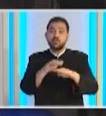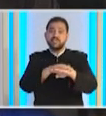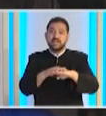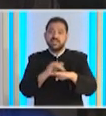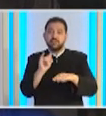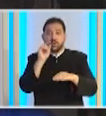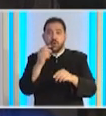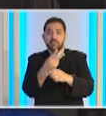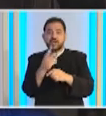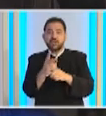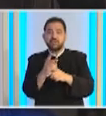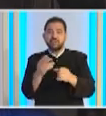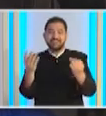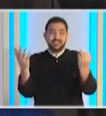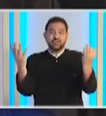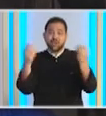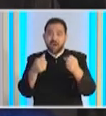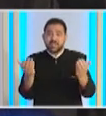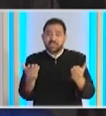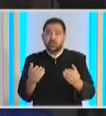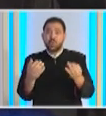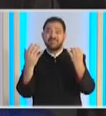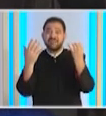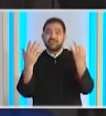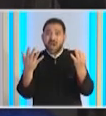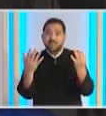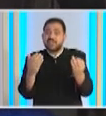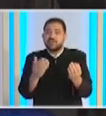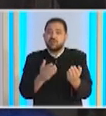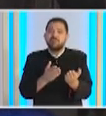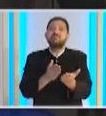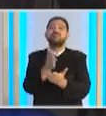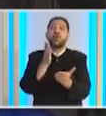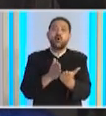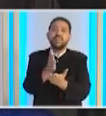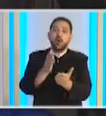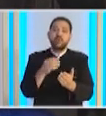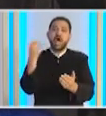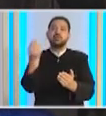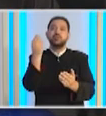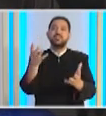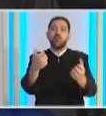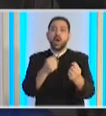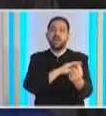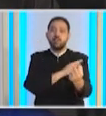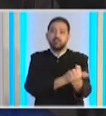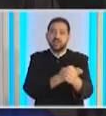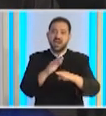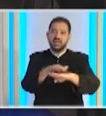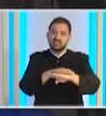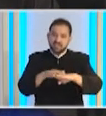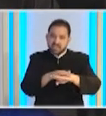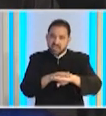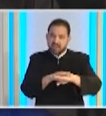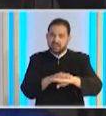greșesc? Și răspunde Hristos, de 70 de ori câte 7, adică infinit. Și Dumnezeu are această putere de a ierta. Unii